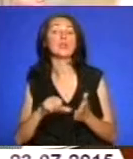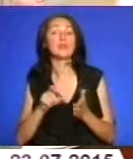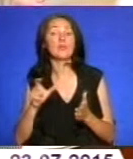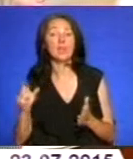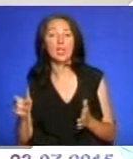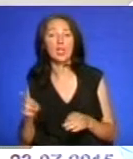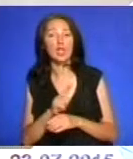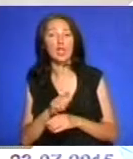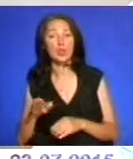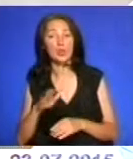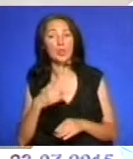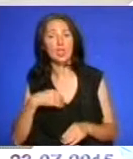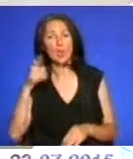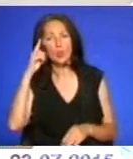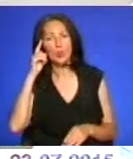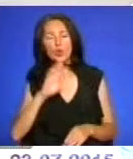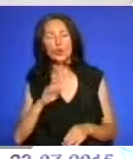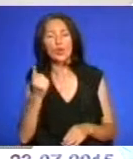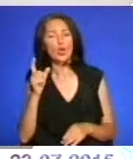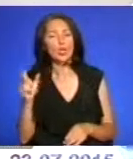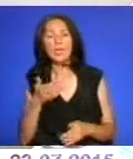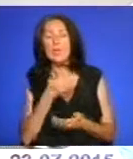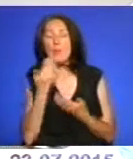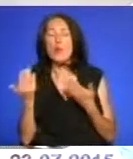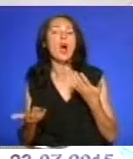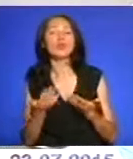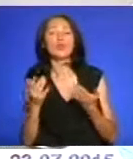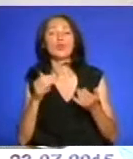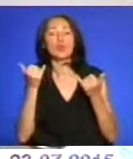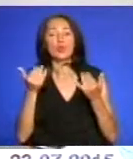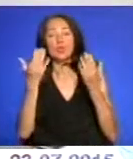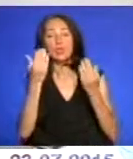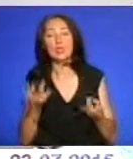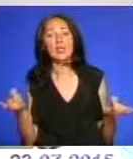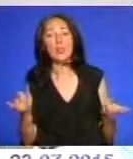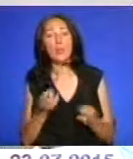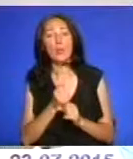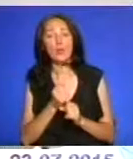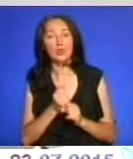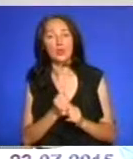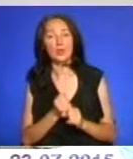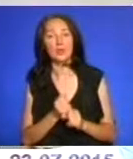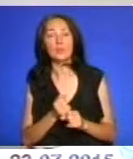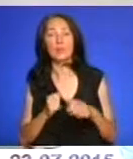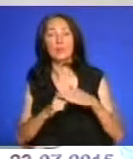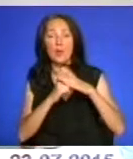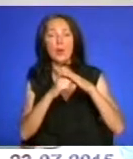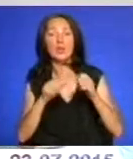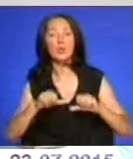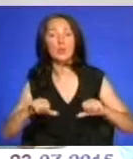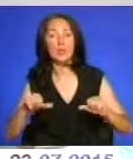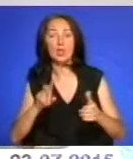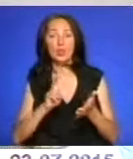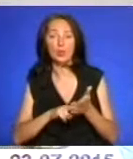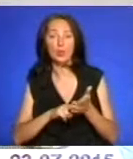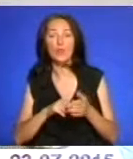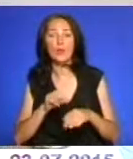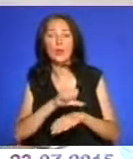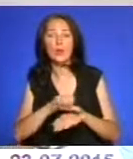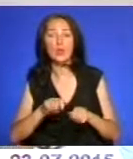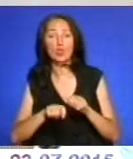Тернопільщини. Я думаю, що в жодної людини немає сумнівів, що на сьогоднішній день треба працювати. І на базі комітету податкової митної політики